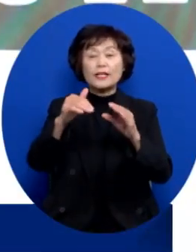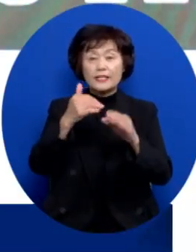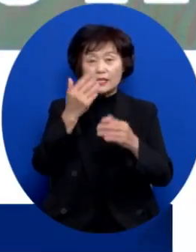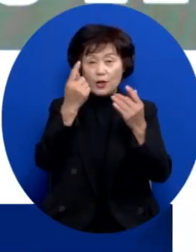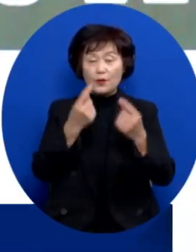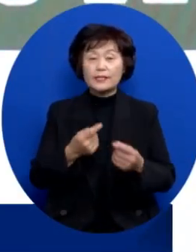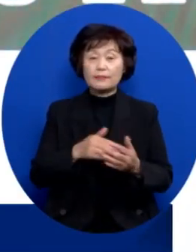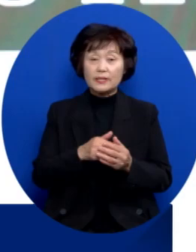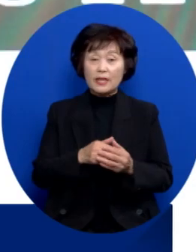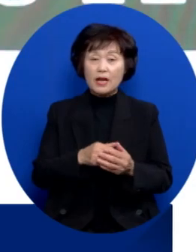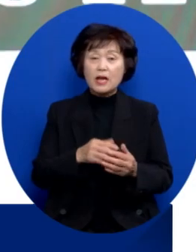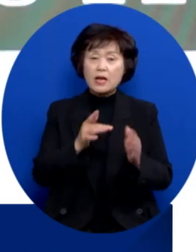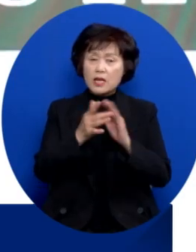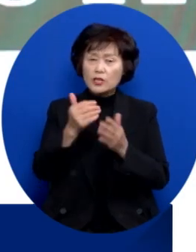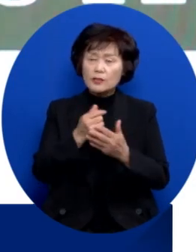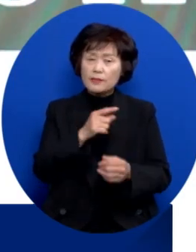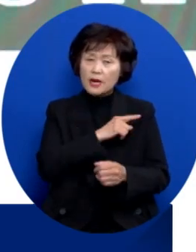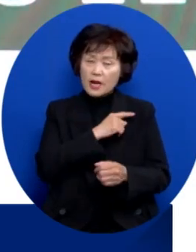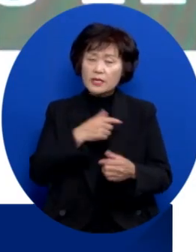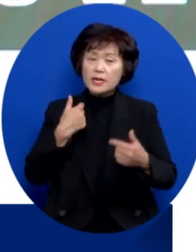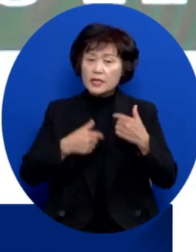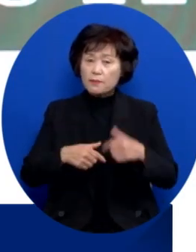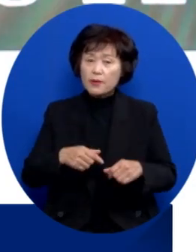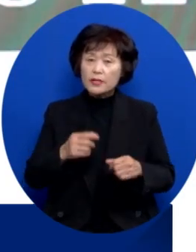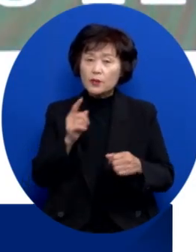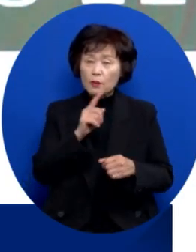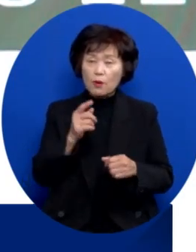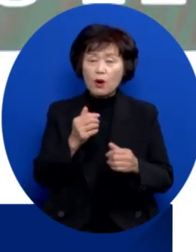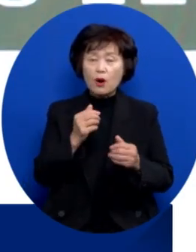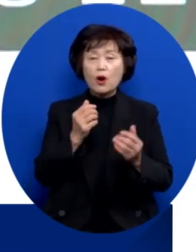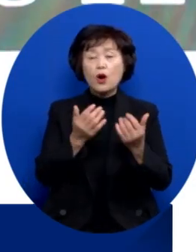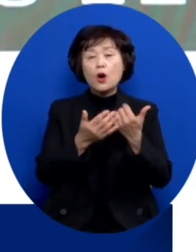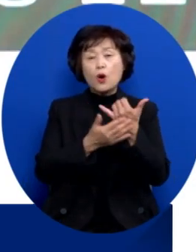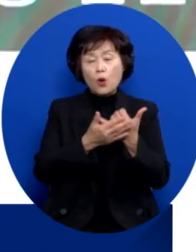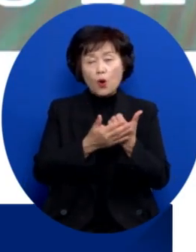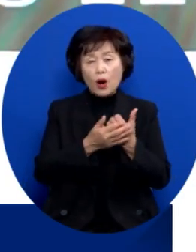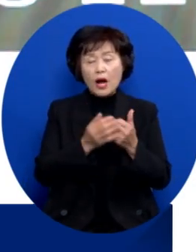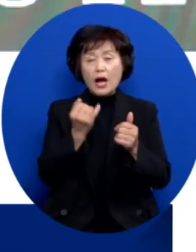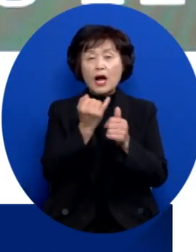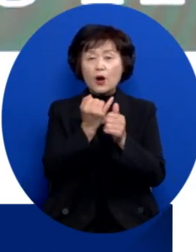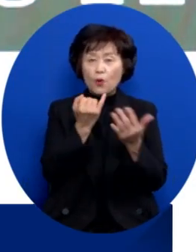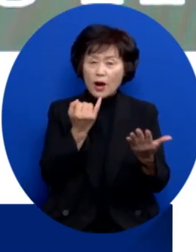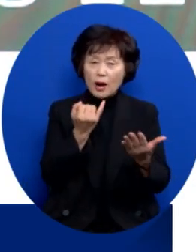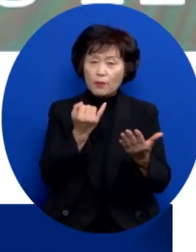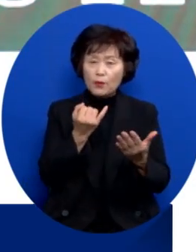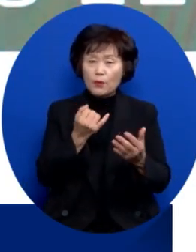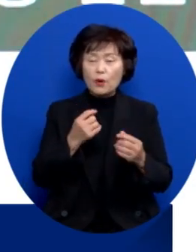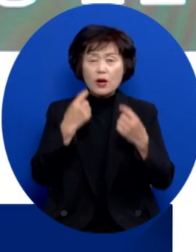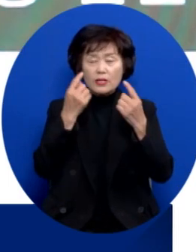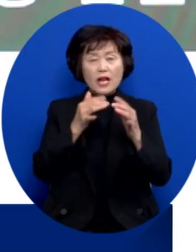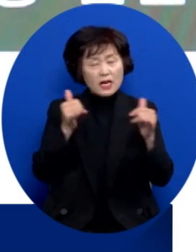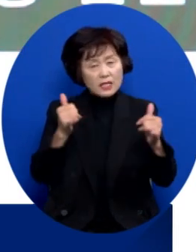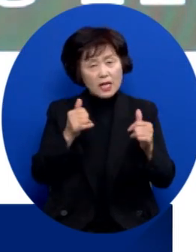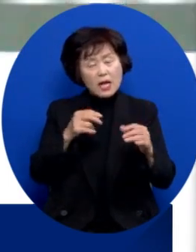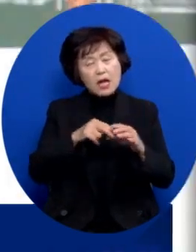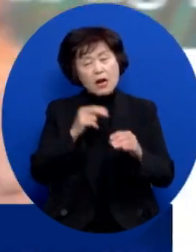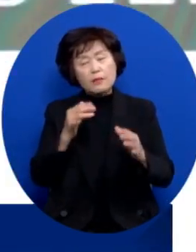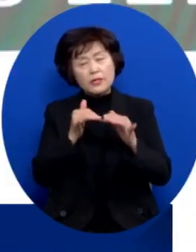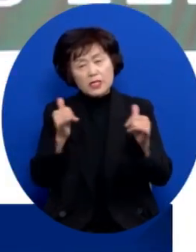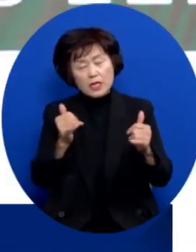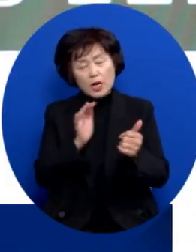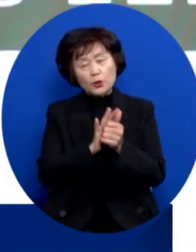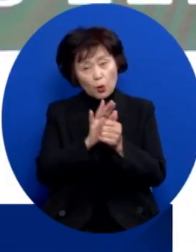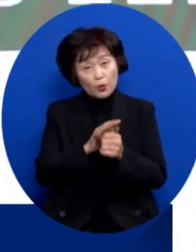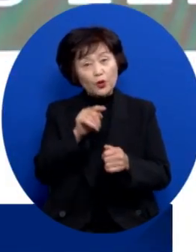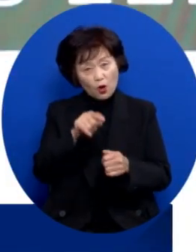일이 고아와 과부와 나그네, 헐벗은 자, 굶주린 자를 돌보는 그 일이 아닐까 싶은데 그 맞습니다. 일을 두 분이 하고 계십니다.